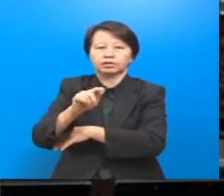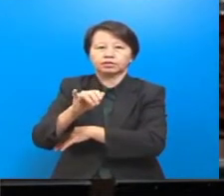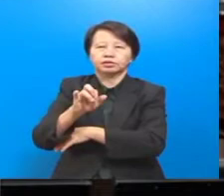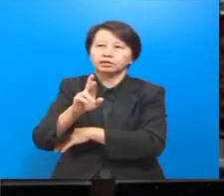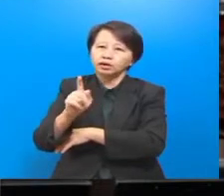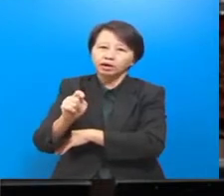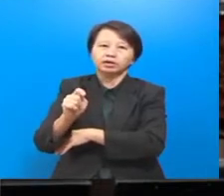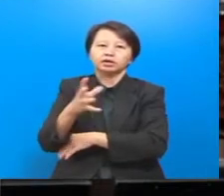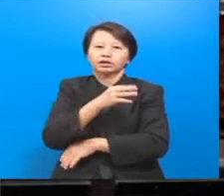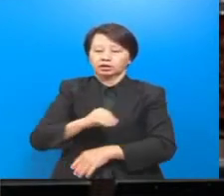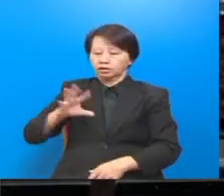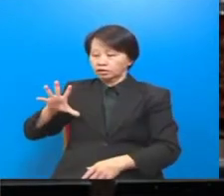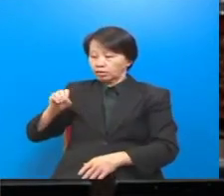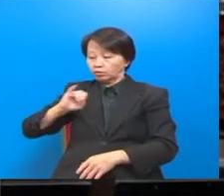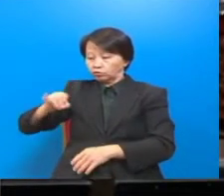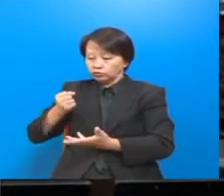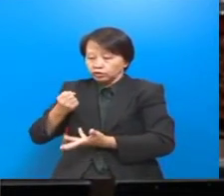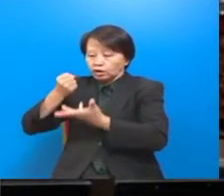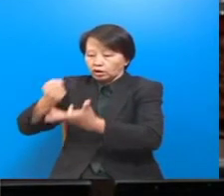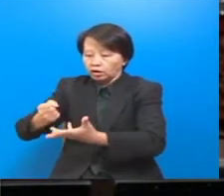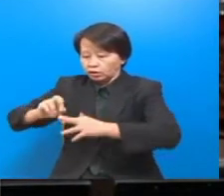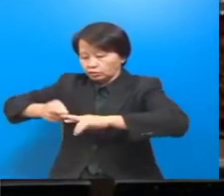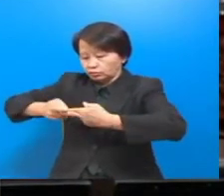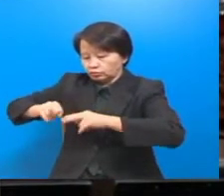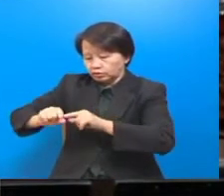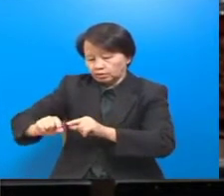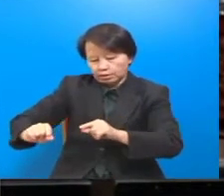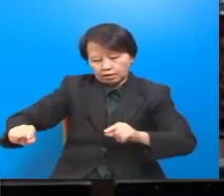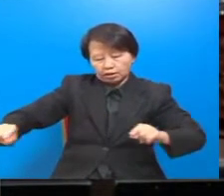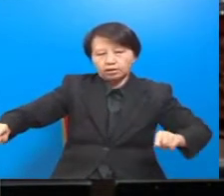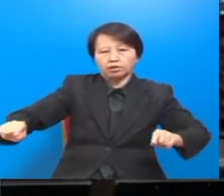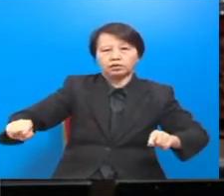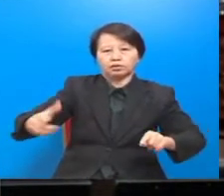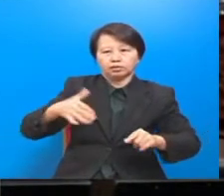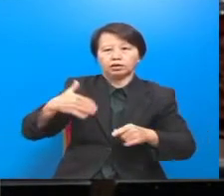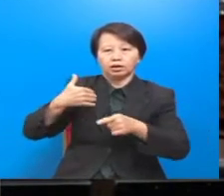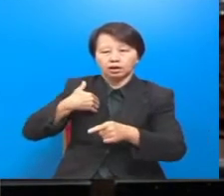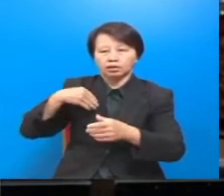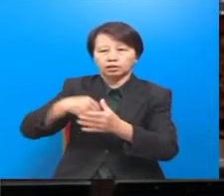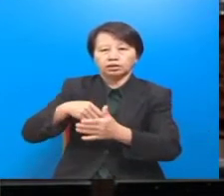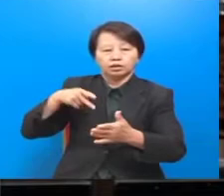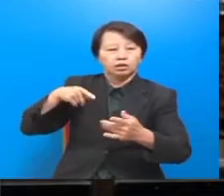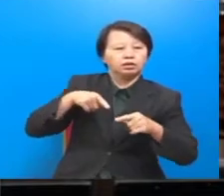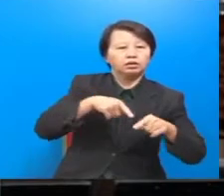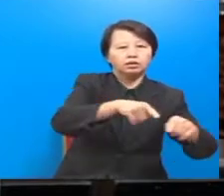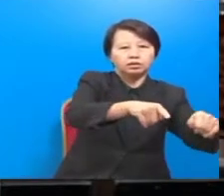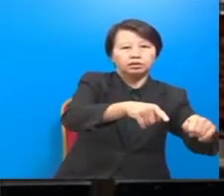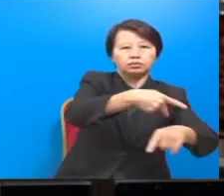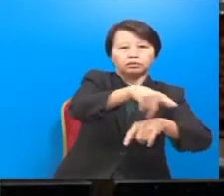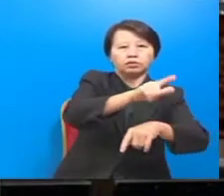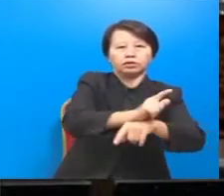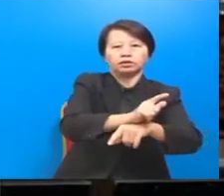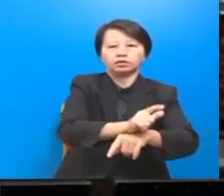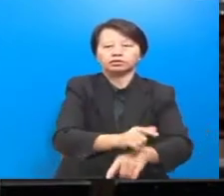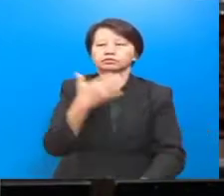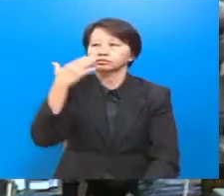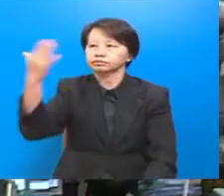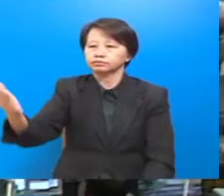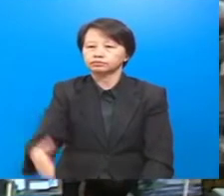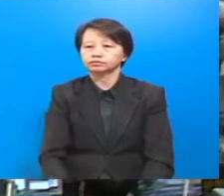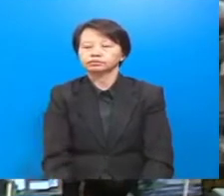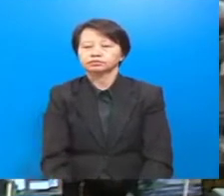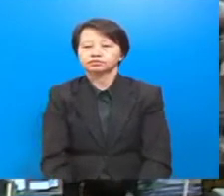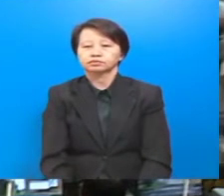pulau diperuntukkan bagi tujuan membaik ipsat marine yang sedia the ke langkawi terima kasih salah